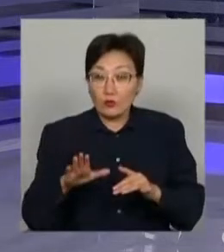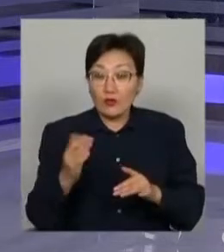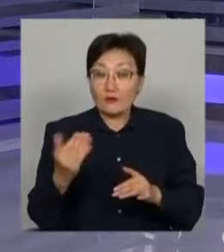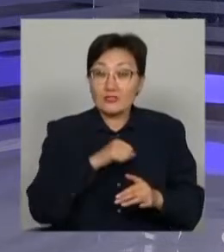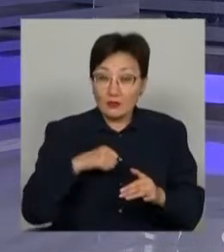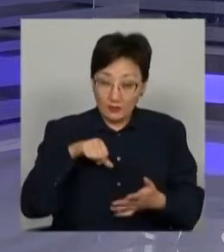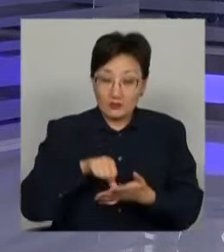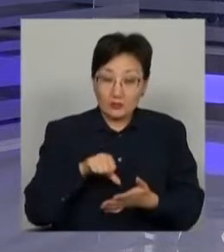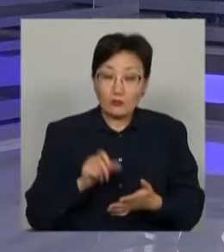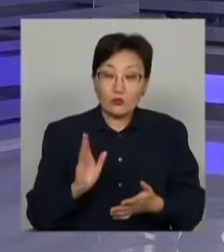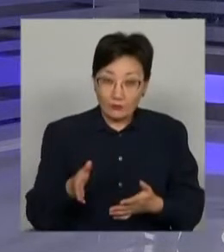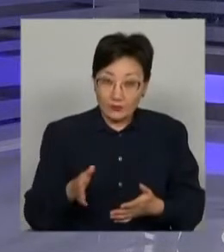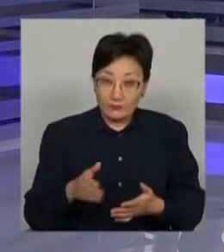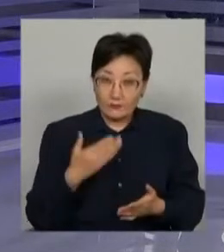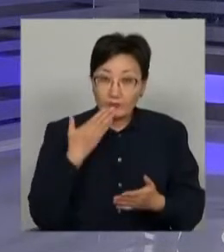бе?